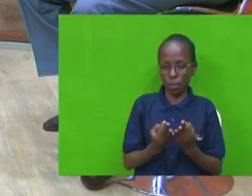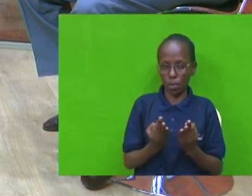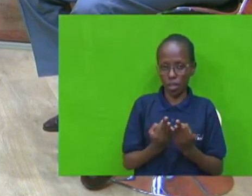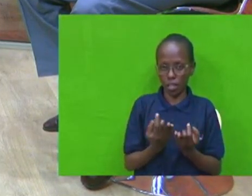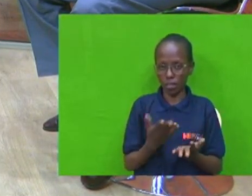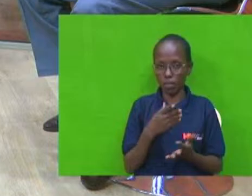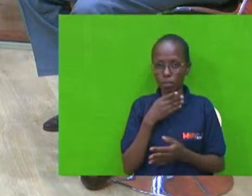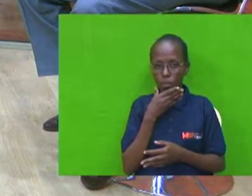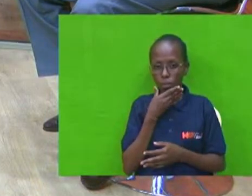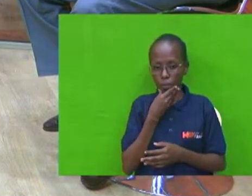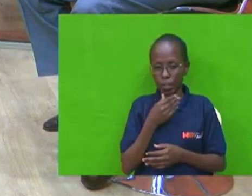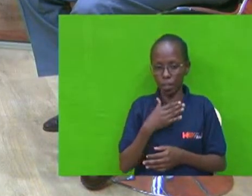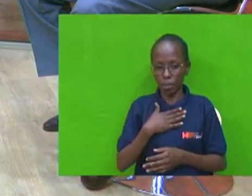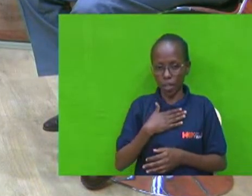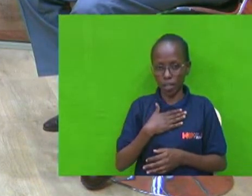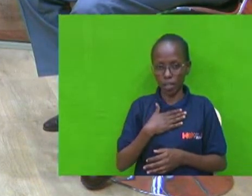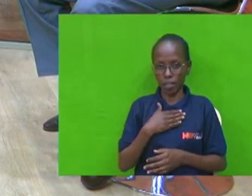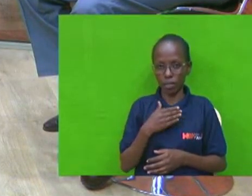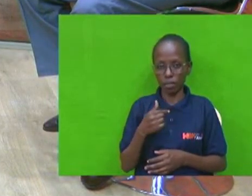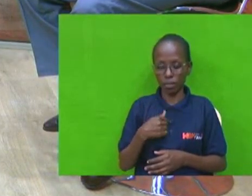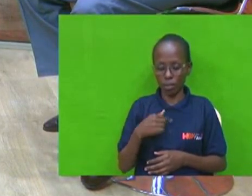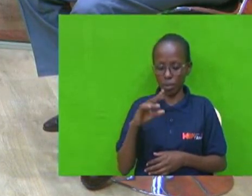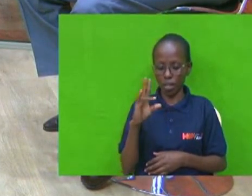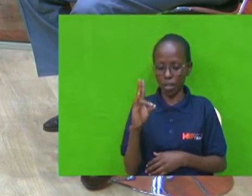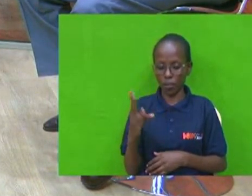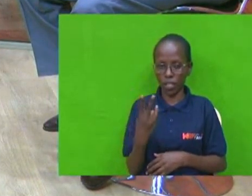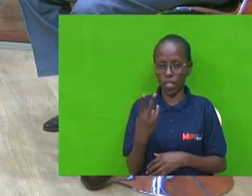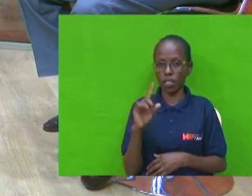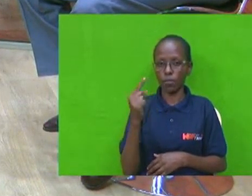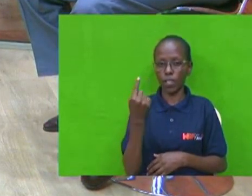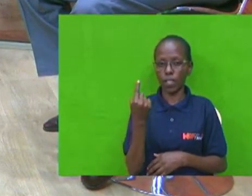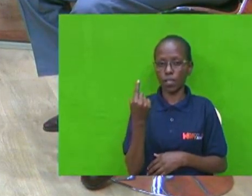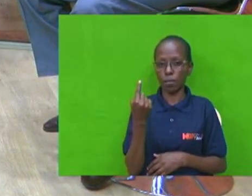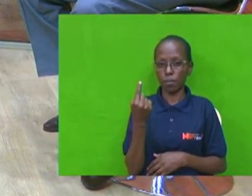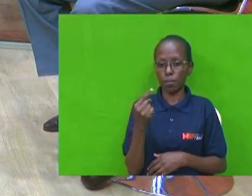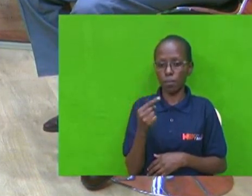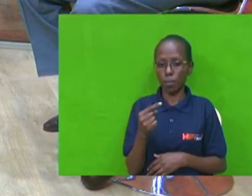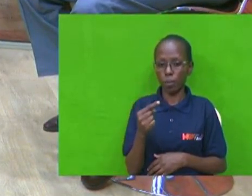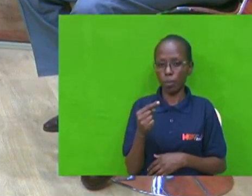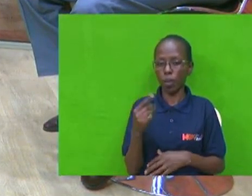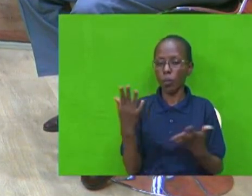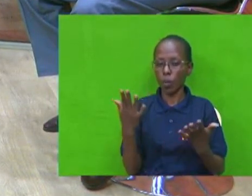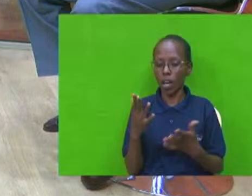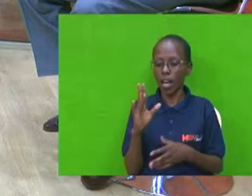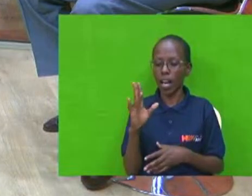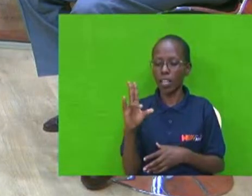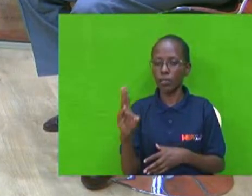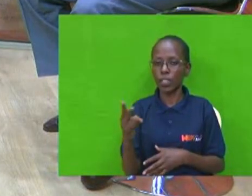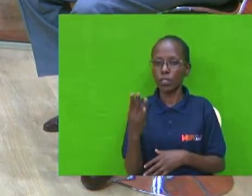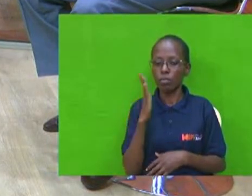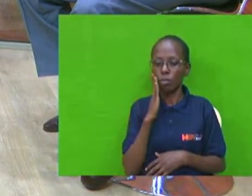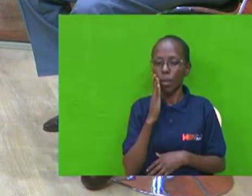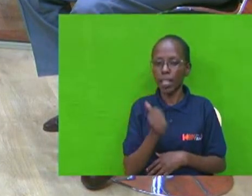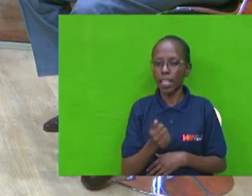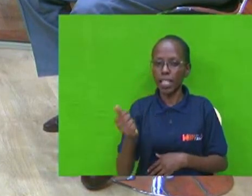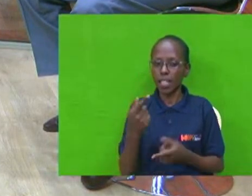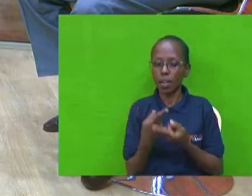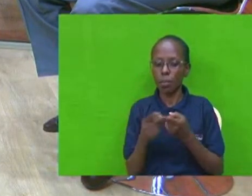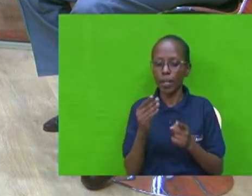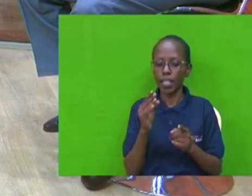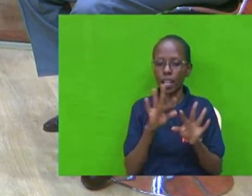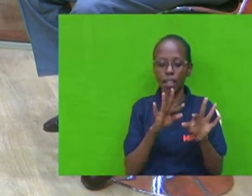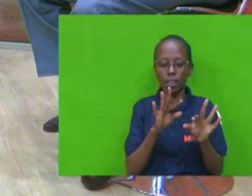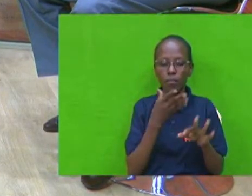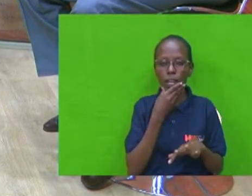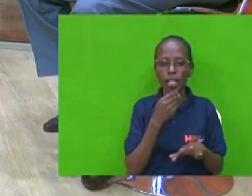wenzangu ambao tumezaliwa nao mimi ni Mwadventista wa kwanza. Mwadventista ulikuwa kwa kina mama haukuwa kwetu. Sasa unakuta